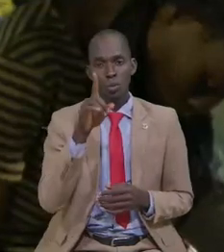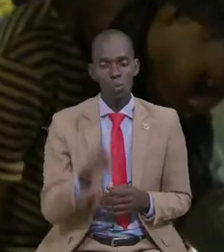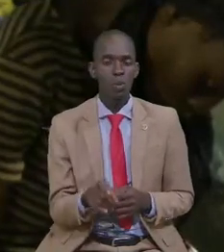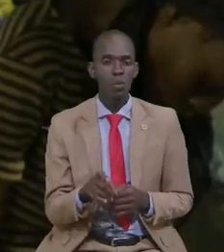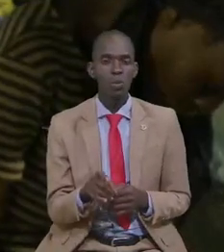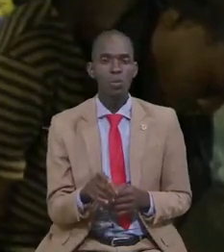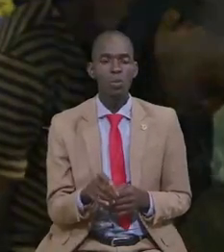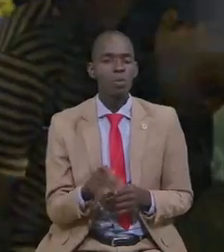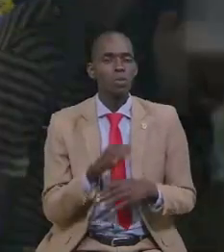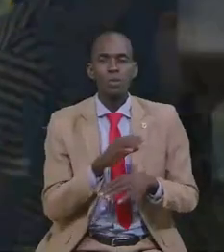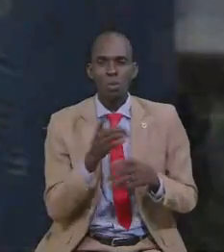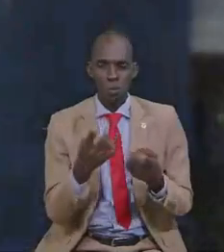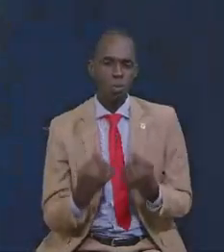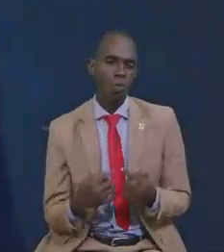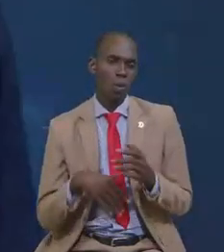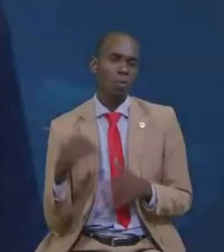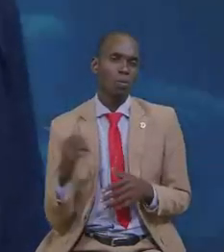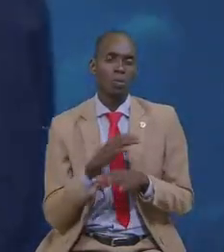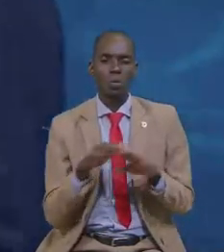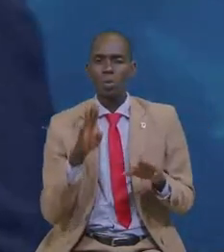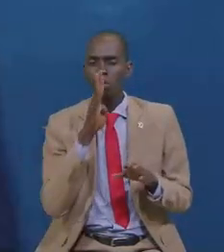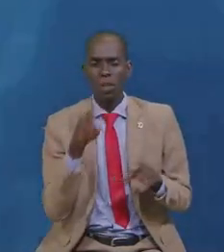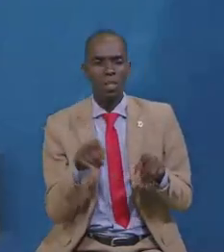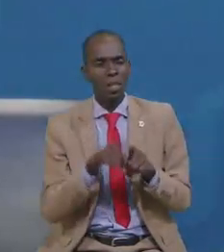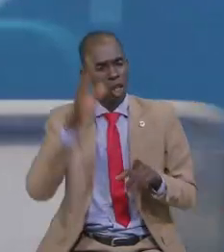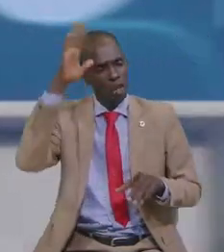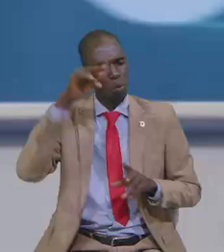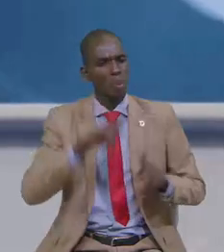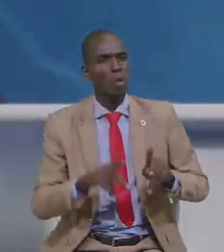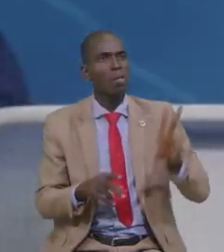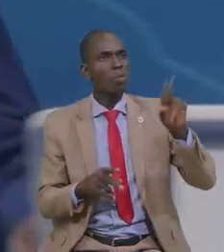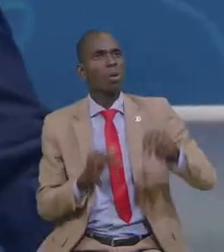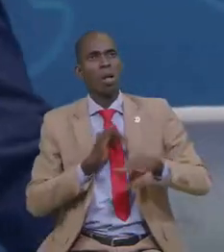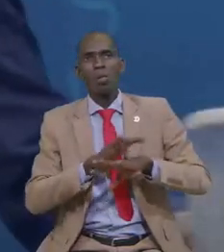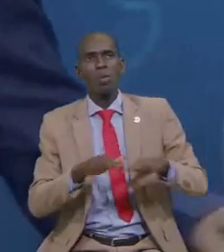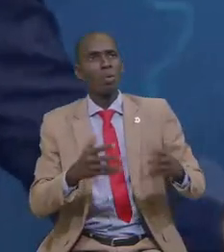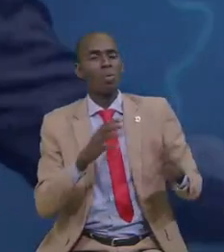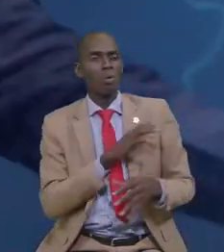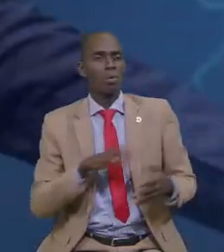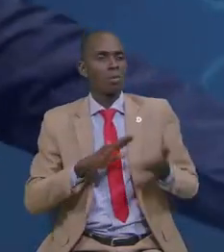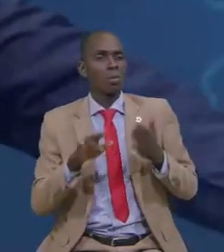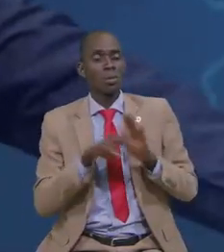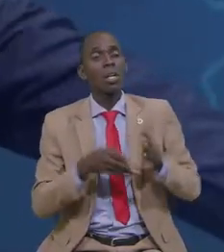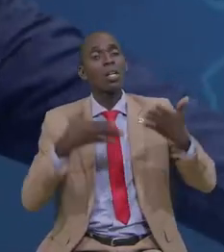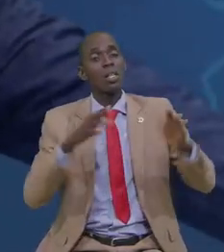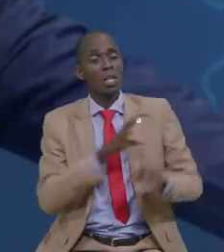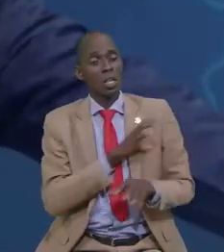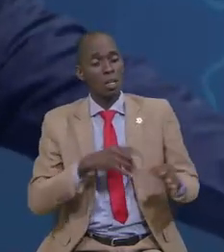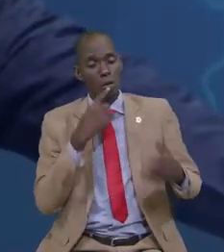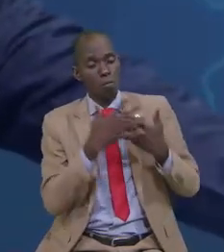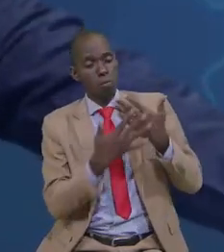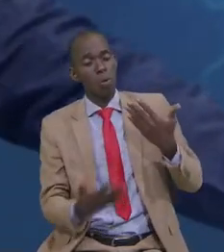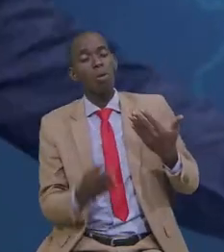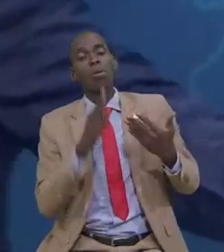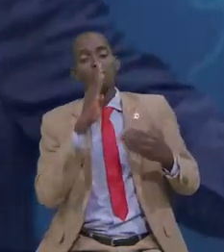Donc, vous devez venir, ne soyez pas comme ces gens qui disent, non, moi je ne veux pas de pardon, que son sang revienne sur